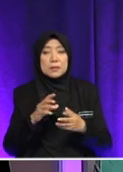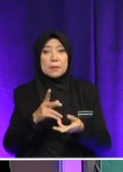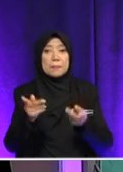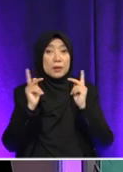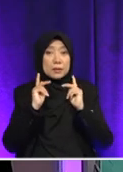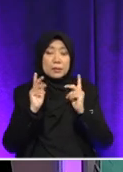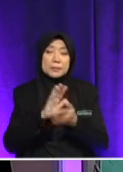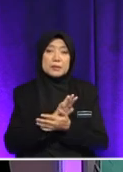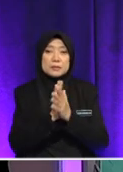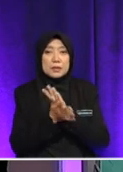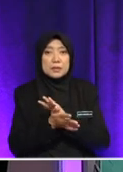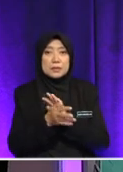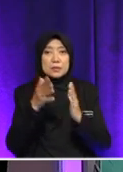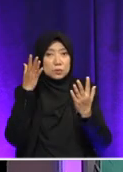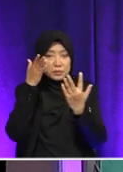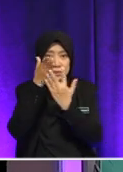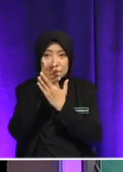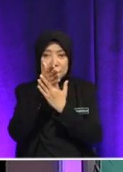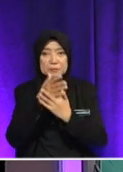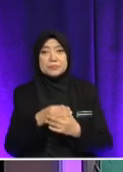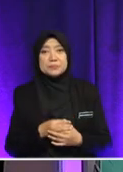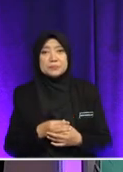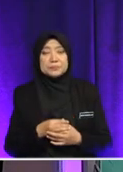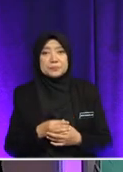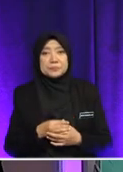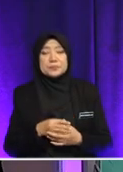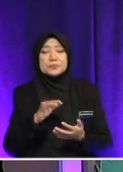kembali menjadi luxina Oke